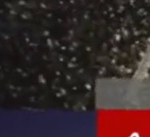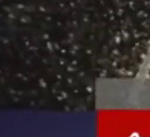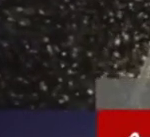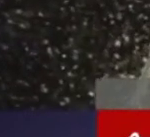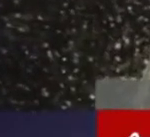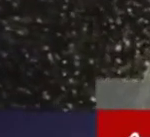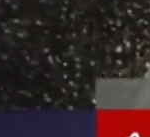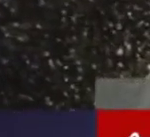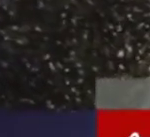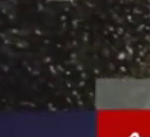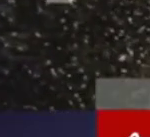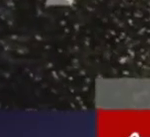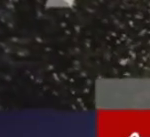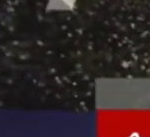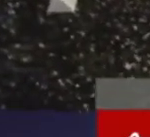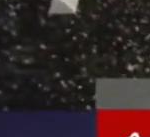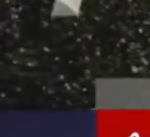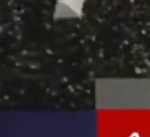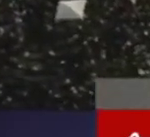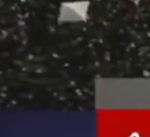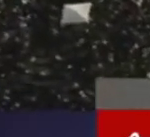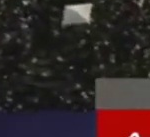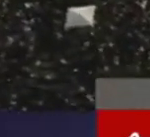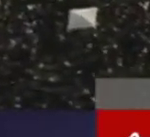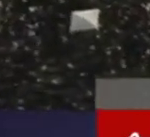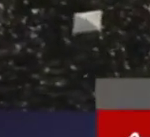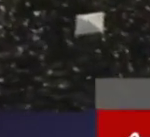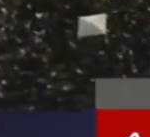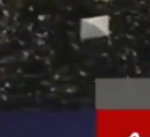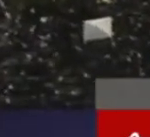الدعايه المضاده